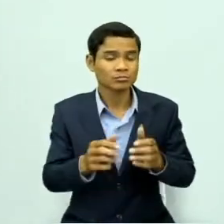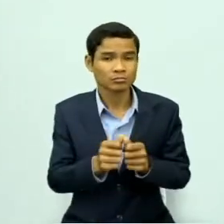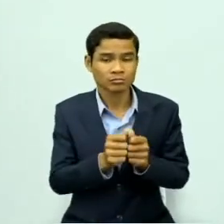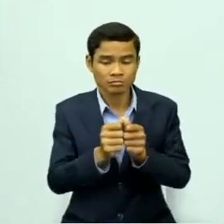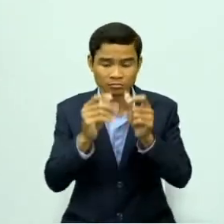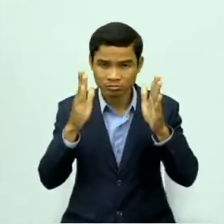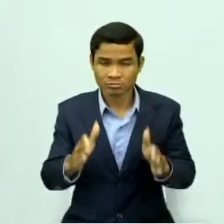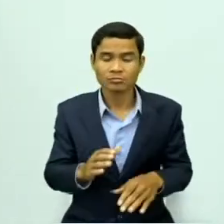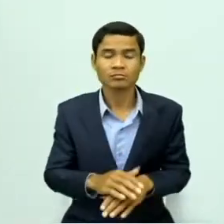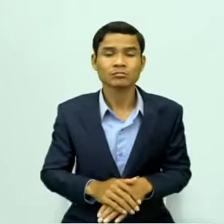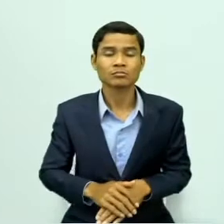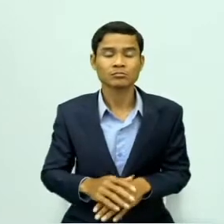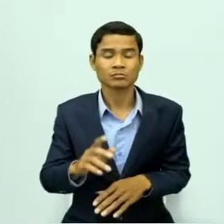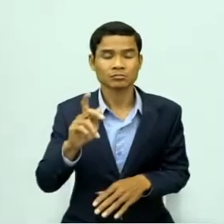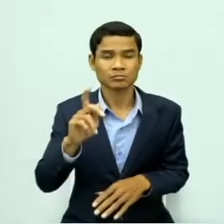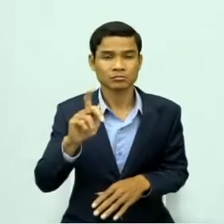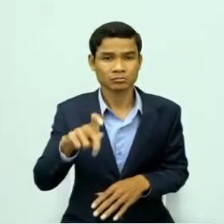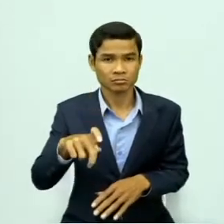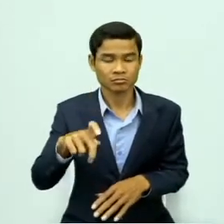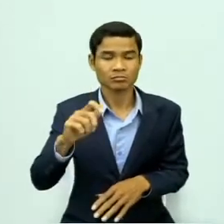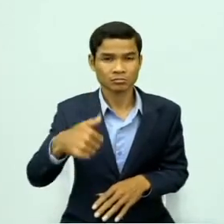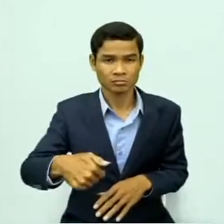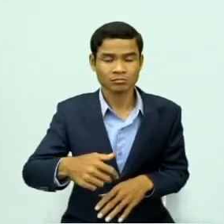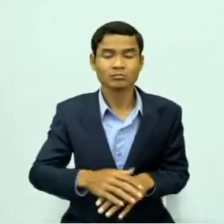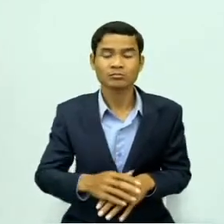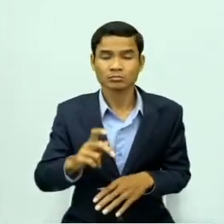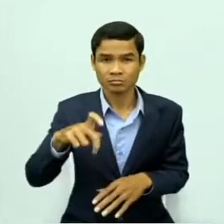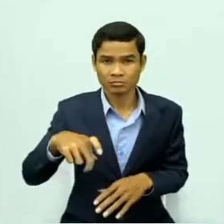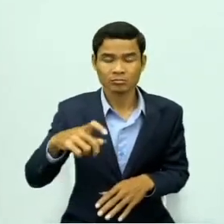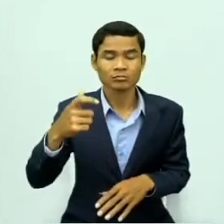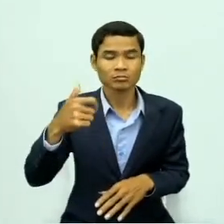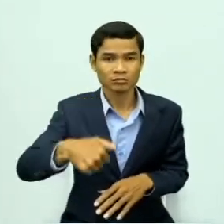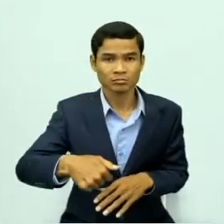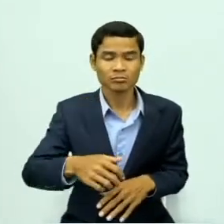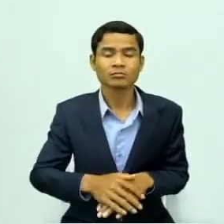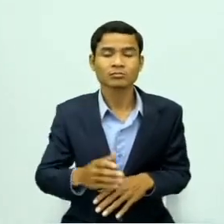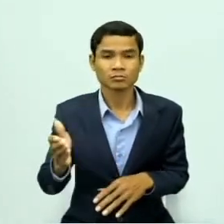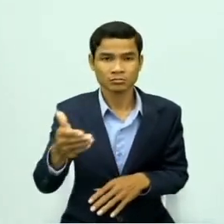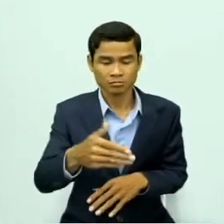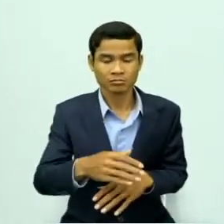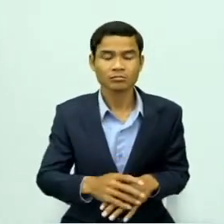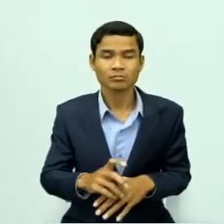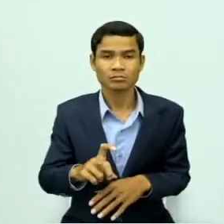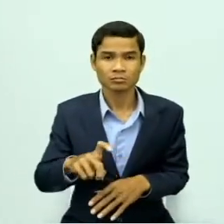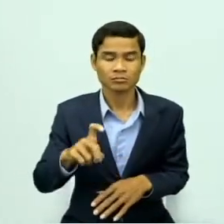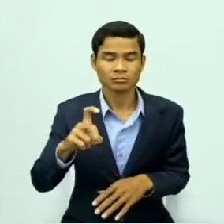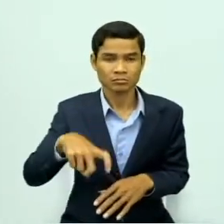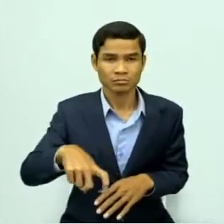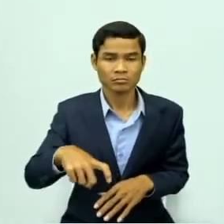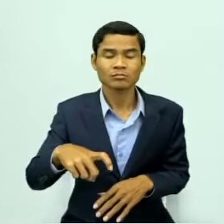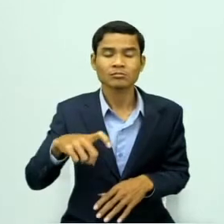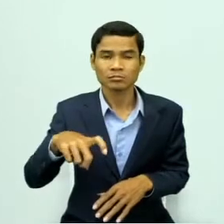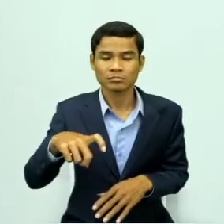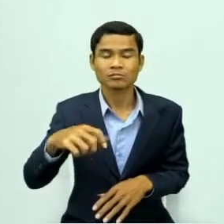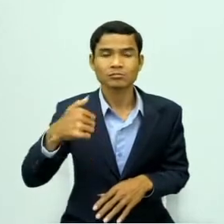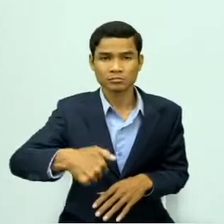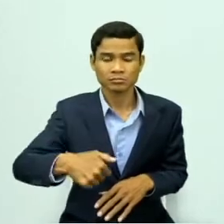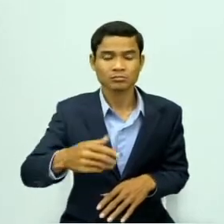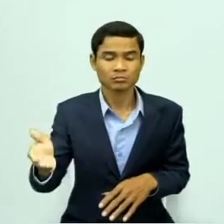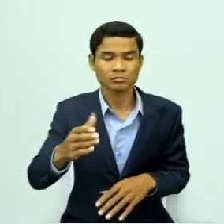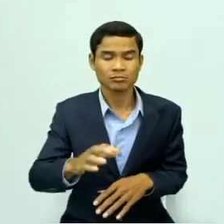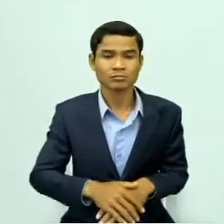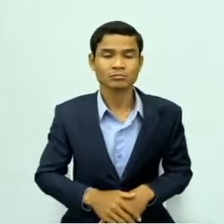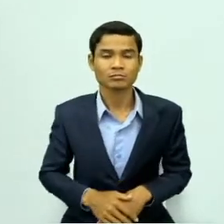rú phần chà ạ con bằng lời sâu đặc luôn ái chập đám